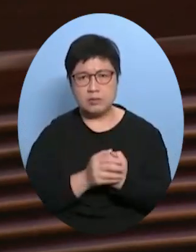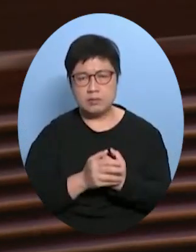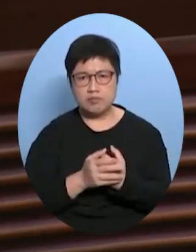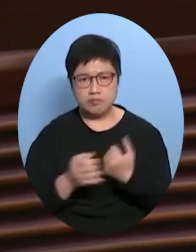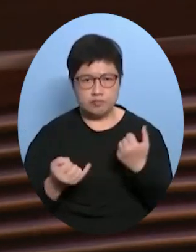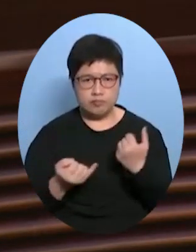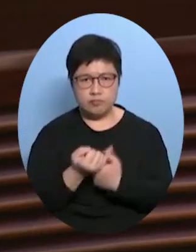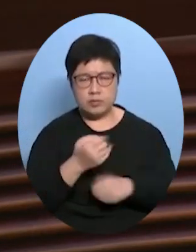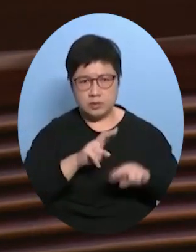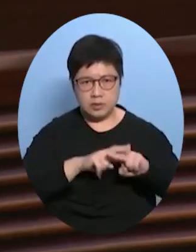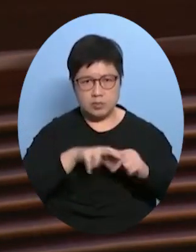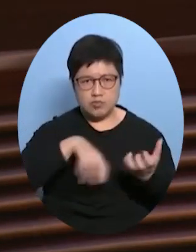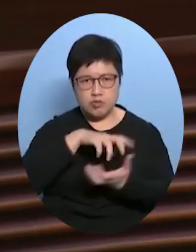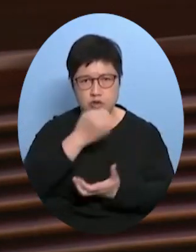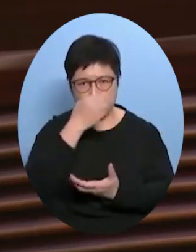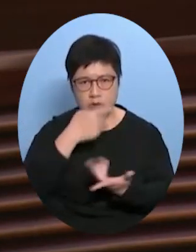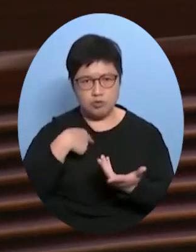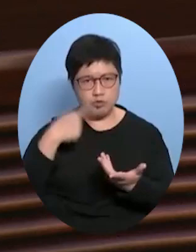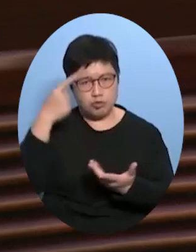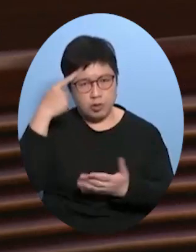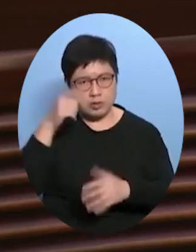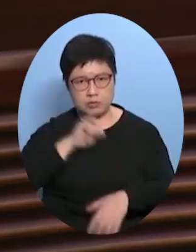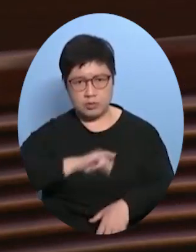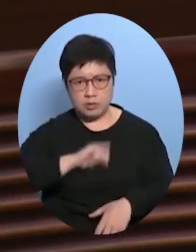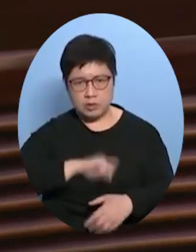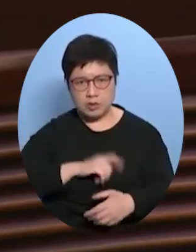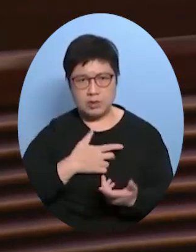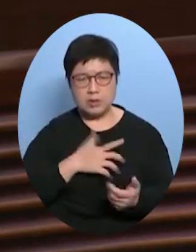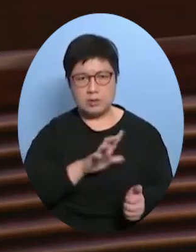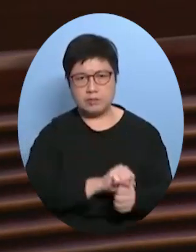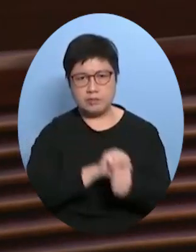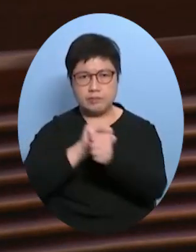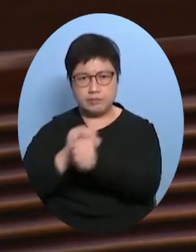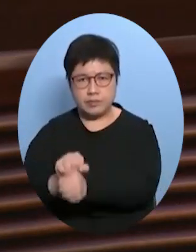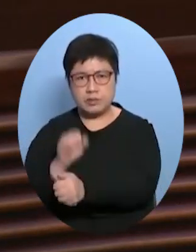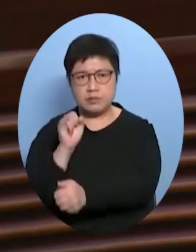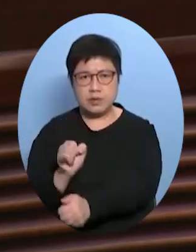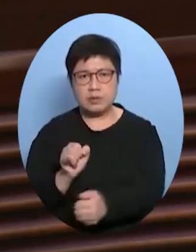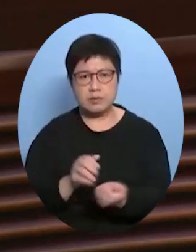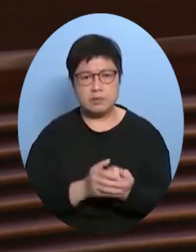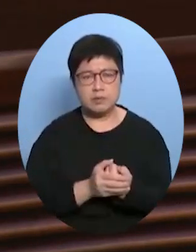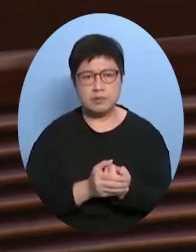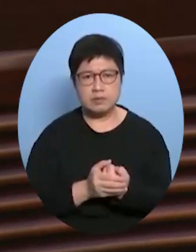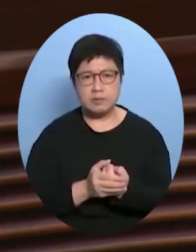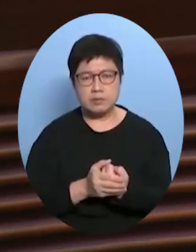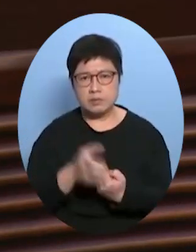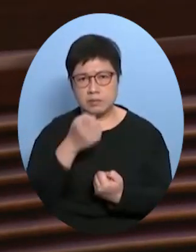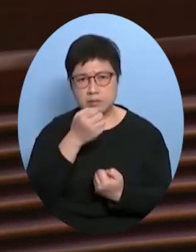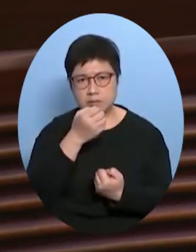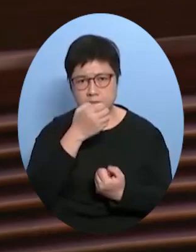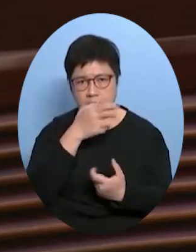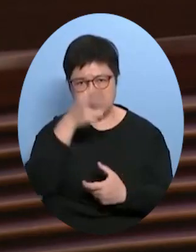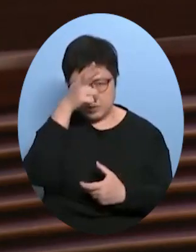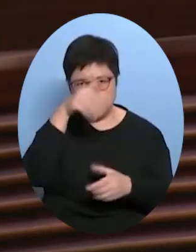港、意圖危害國家安全的不法分子繩之於法。然而，特區選舉制